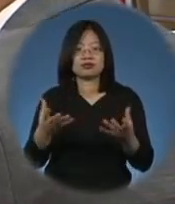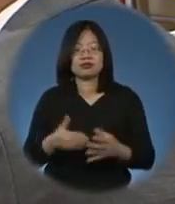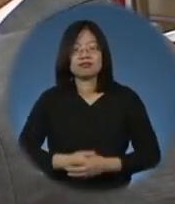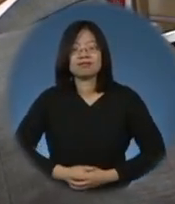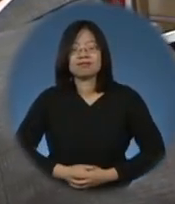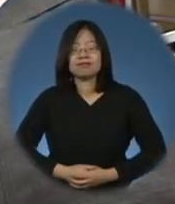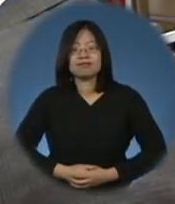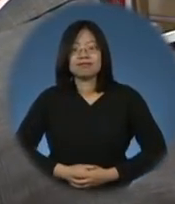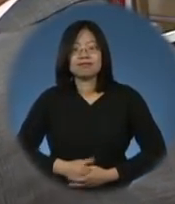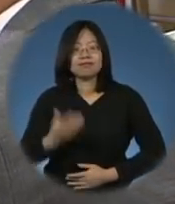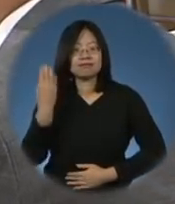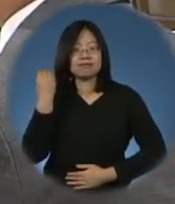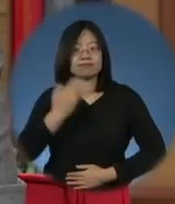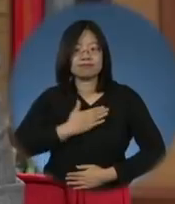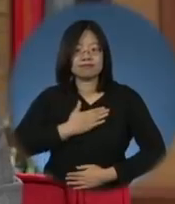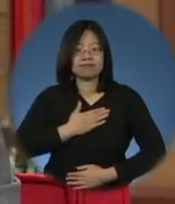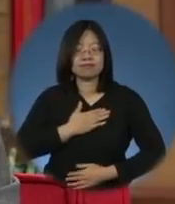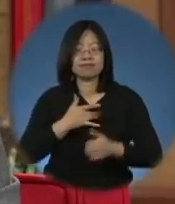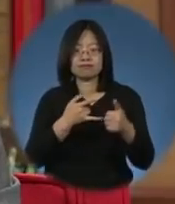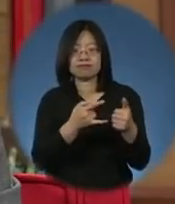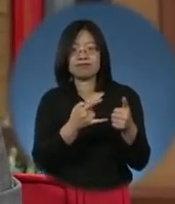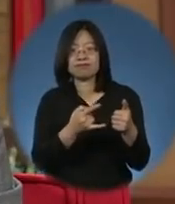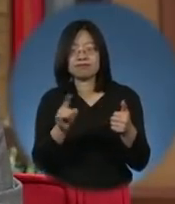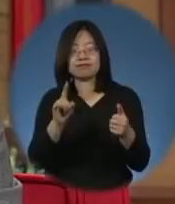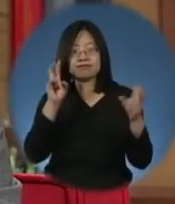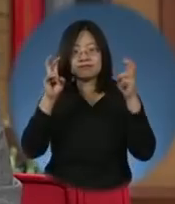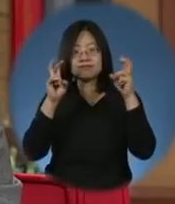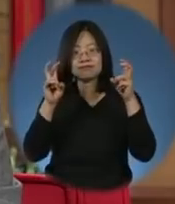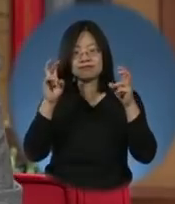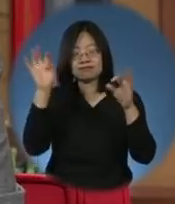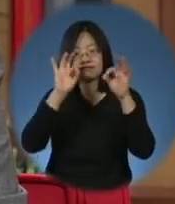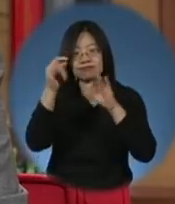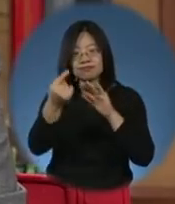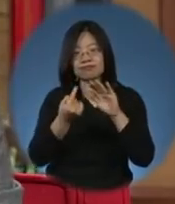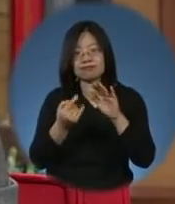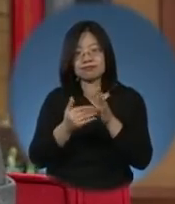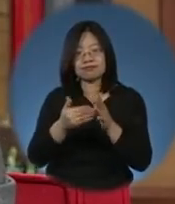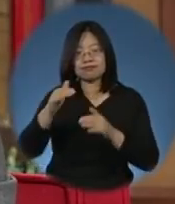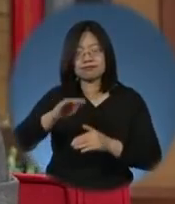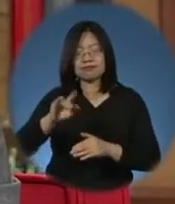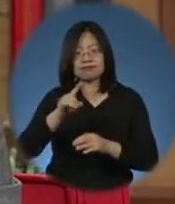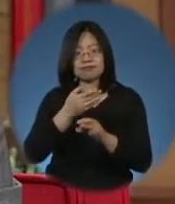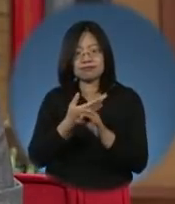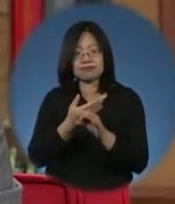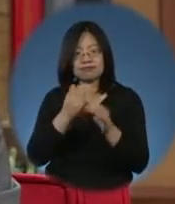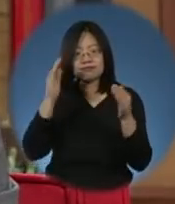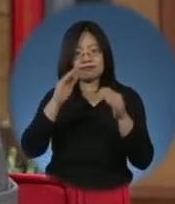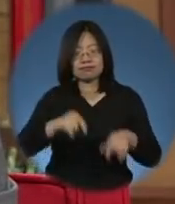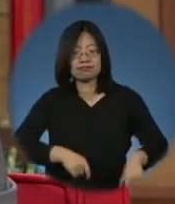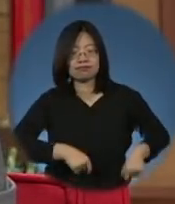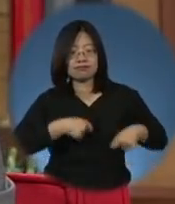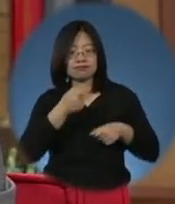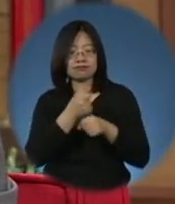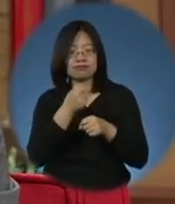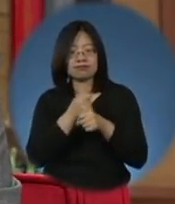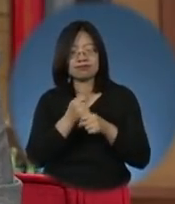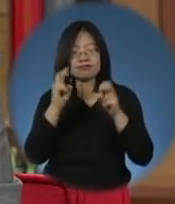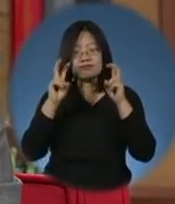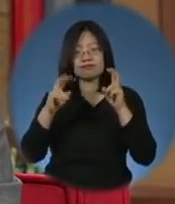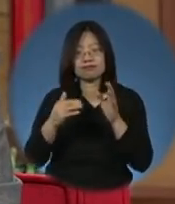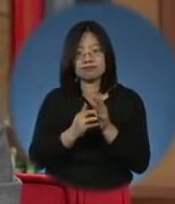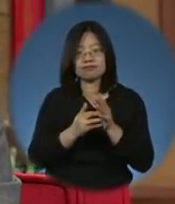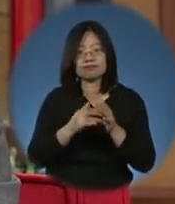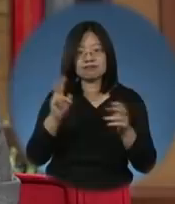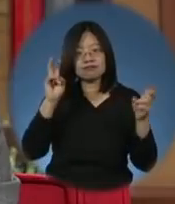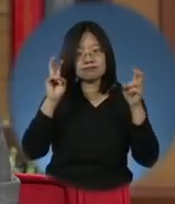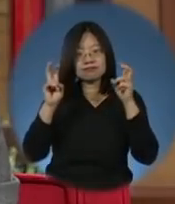그렇죠. 얼마 전에 저한테 그 어떤 기업이 하나 찾아왔는데 이 기업이 뭐냐 하면은 아이들 기저귀를 만드는 회사예요. 근데